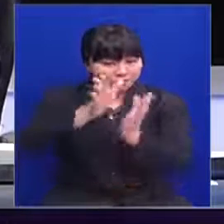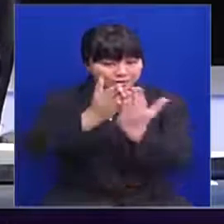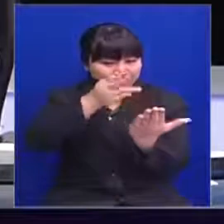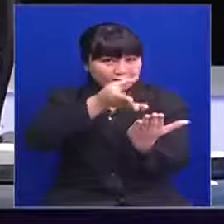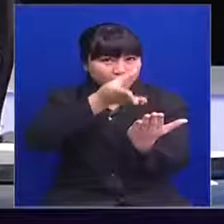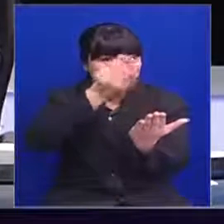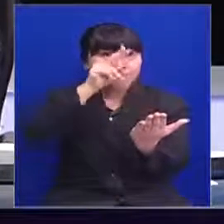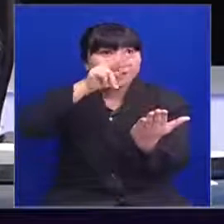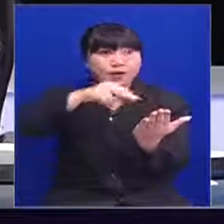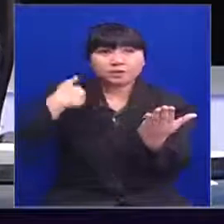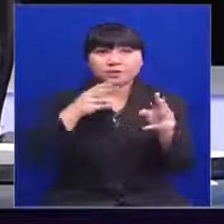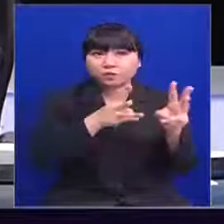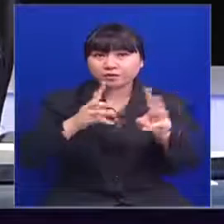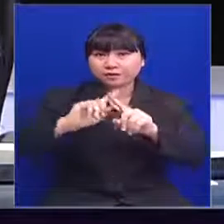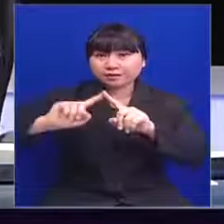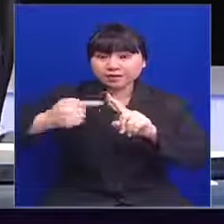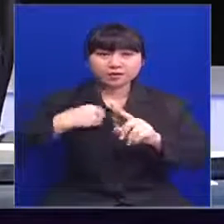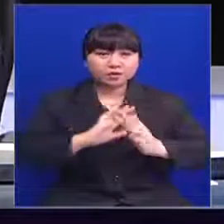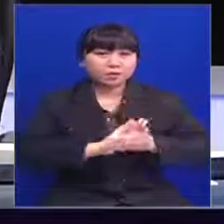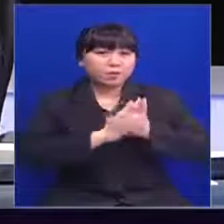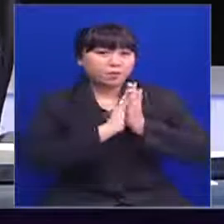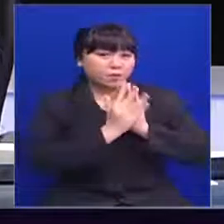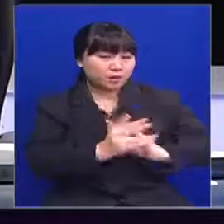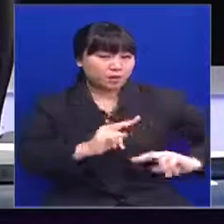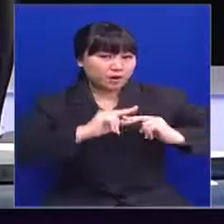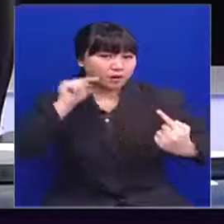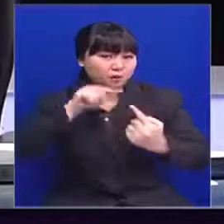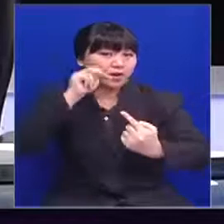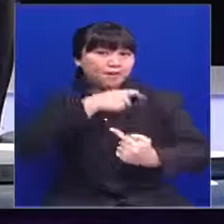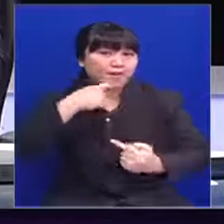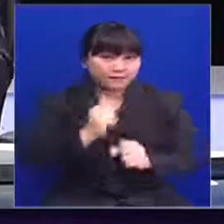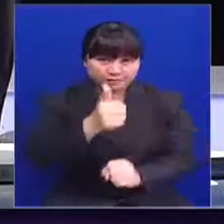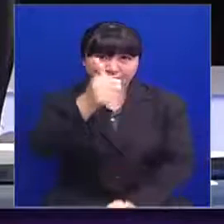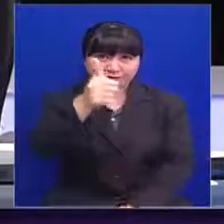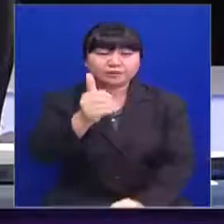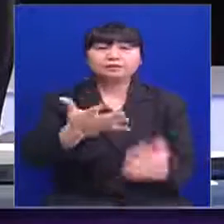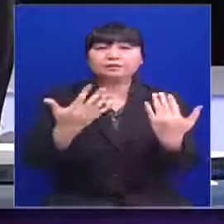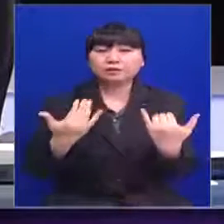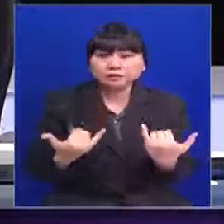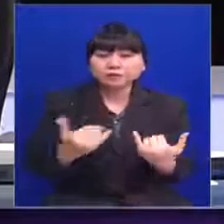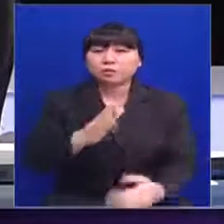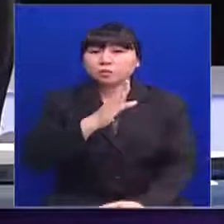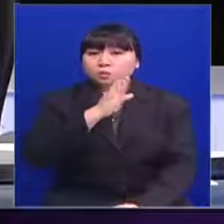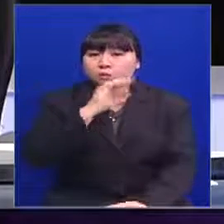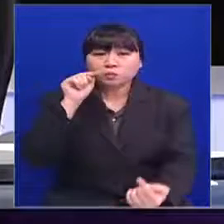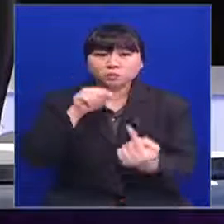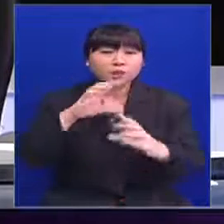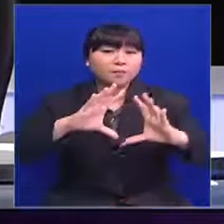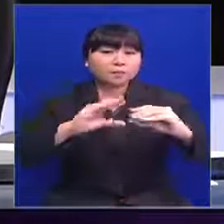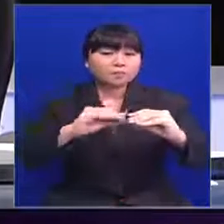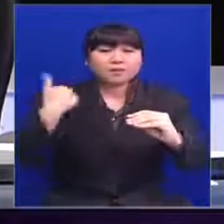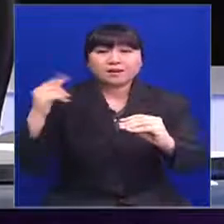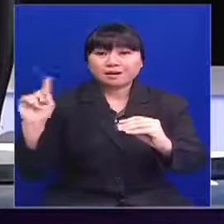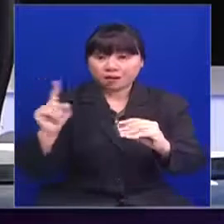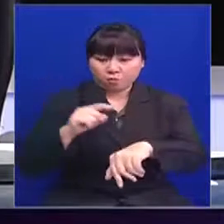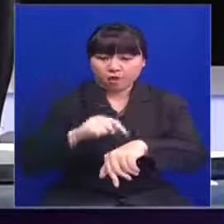ะจะมีวิธีต่างๆที่ทำให้เราสามารถปรับตัวเข้ากับภาวะภัยแล้งนี้ด้วยนะคะนอกจากนั้นนะคะถ้าในความคืบหน้าจากการประชุมมีอย่างไรนะคะเว